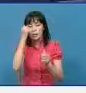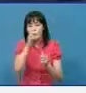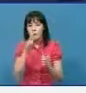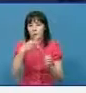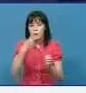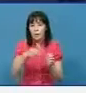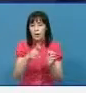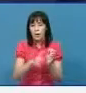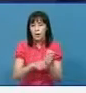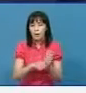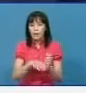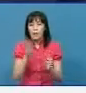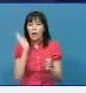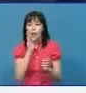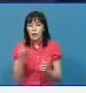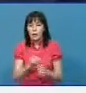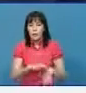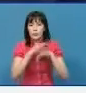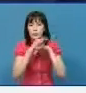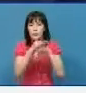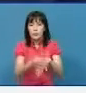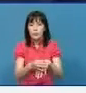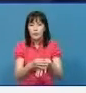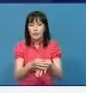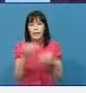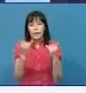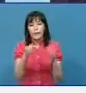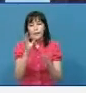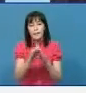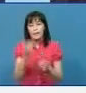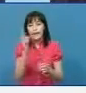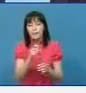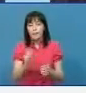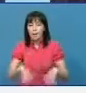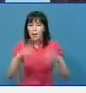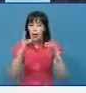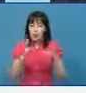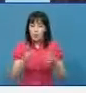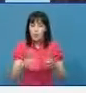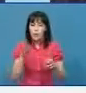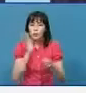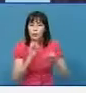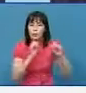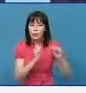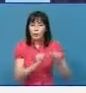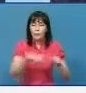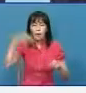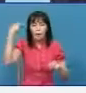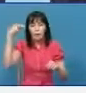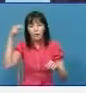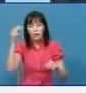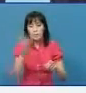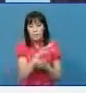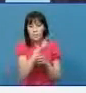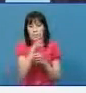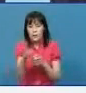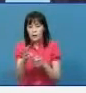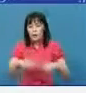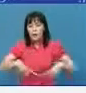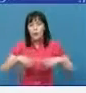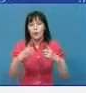мың текше метр ағын су жеткізіліп берілуде. Ендігі мақсат адамдардың қауіпсіздігі үшін су қоймаларына дабыл қағу жүйесі мен бейне бақылау